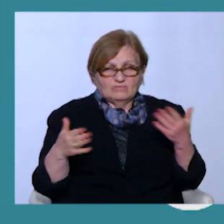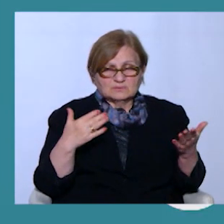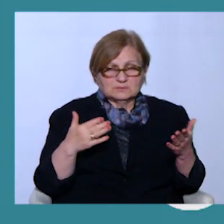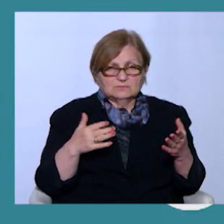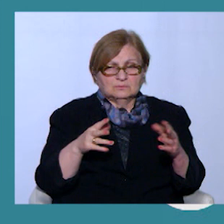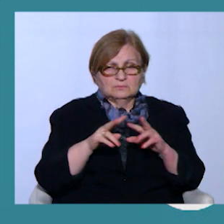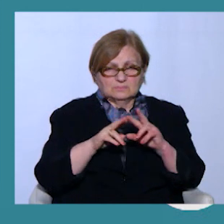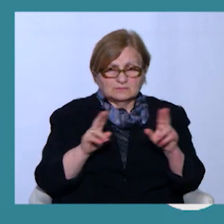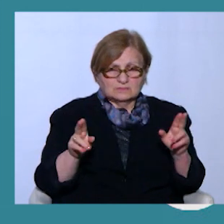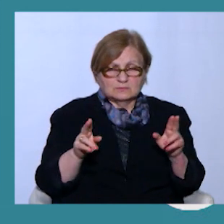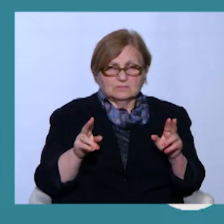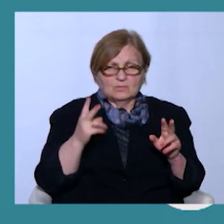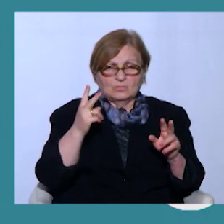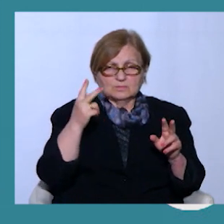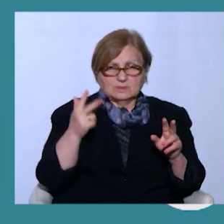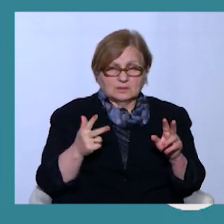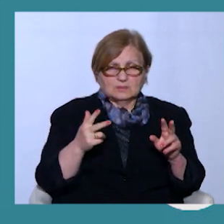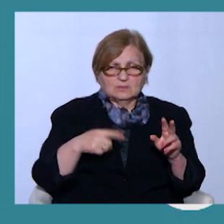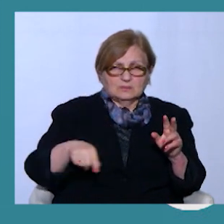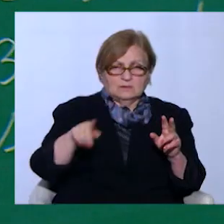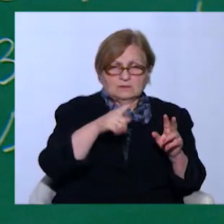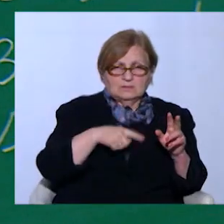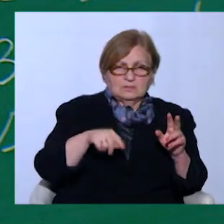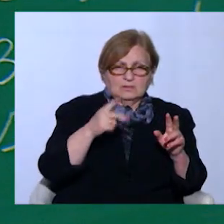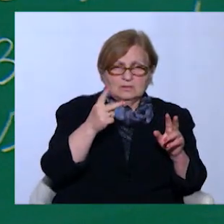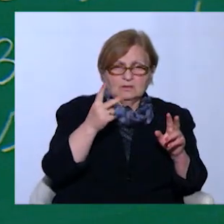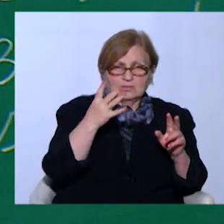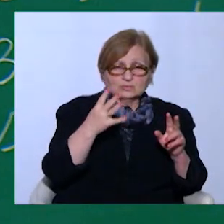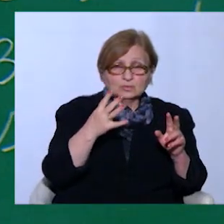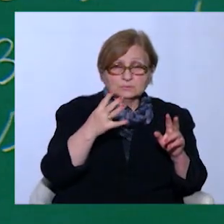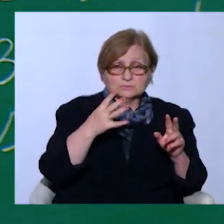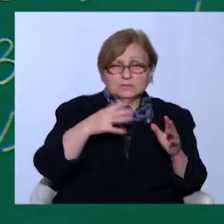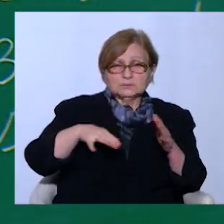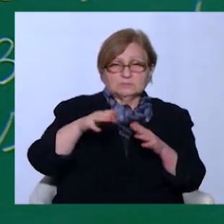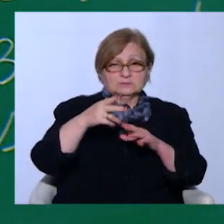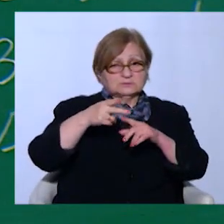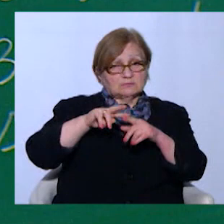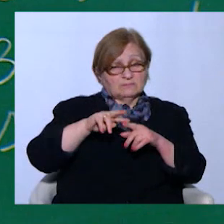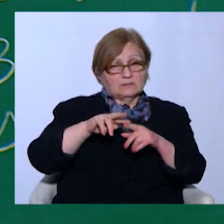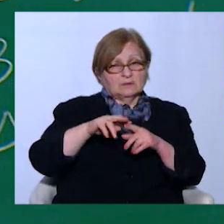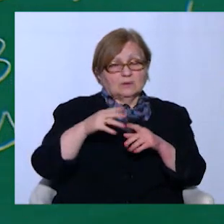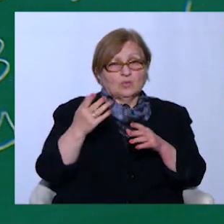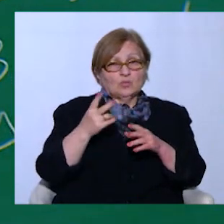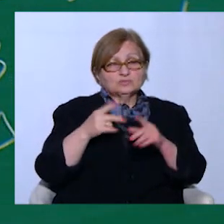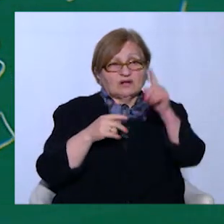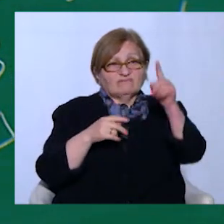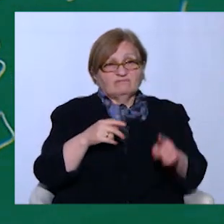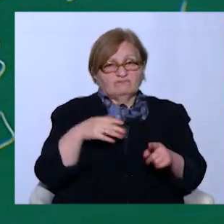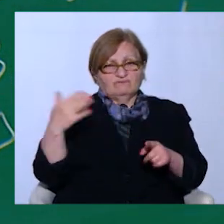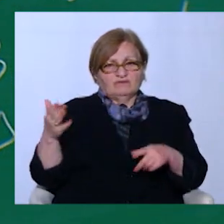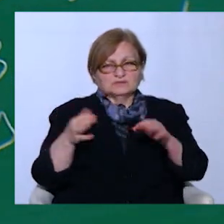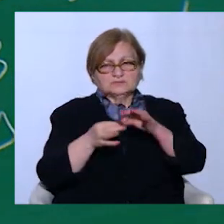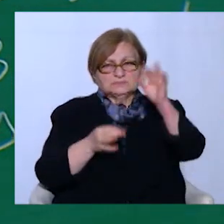შეფარდება ერთმანეთს როგორც ორი სამს, ფართობი არის 24 სანტიმეტრი კვადრატი და უნდა ვიპოვოთ მართკუთხედის გვერდის სიგრძეები.